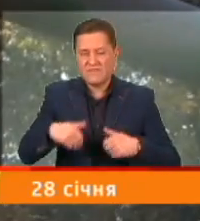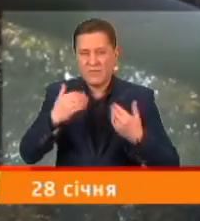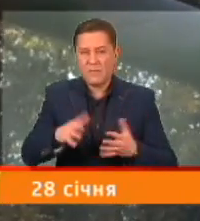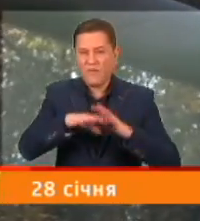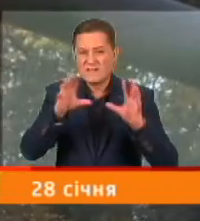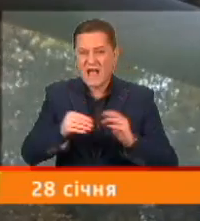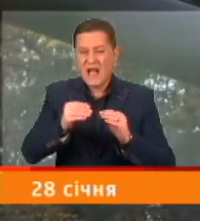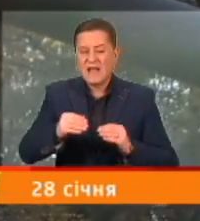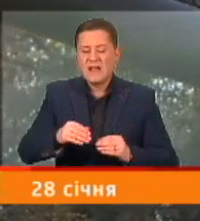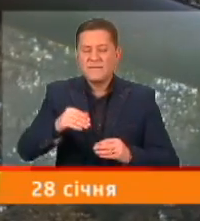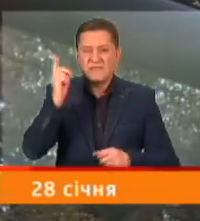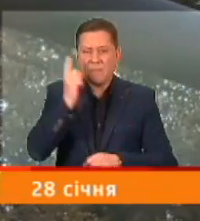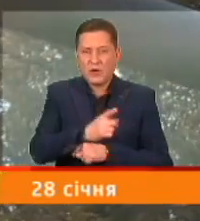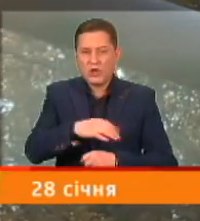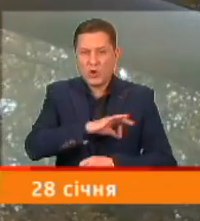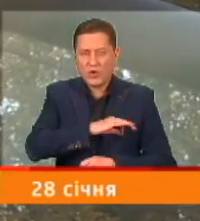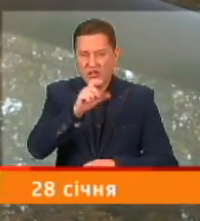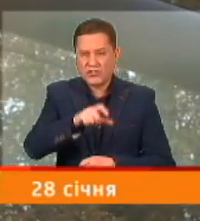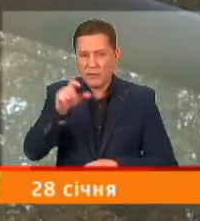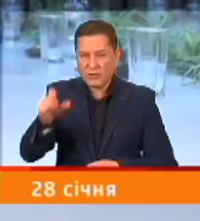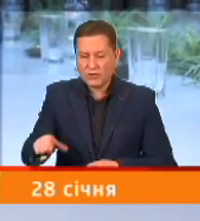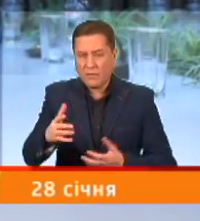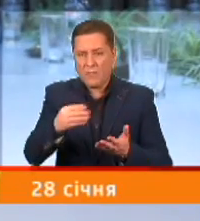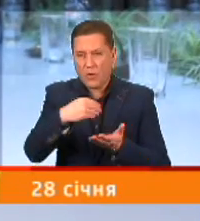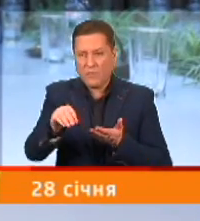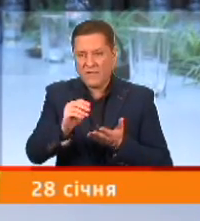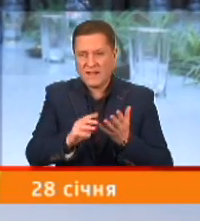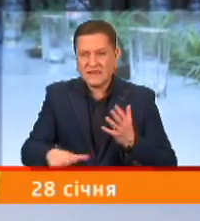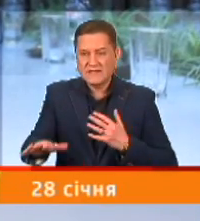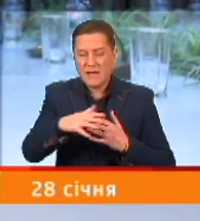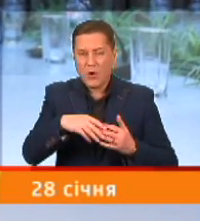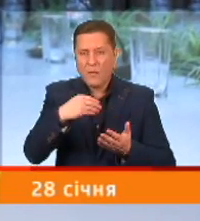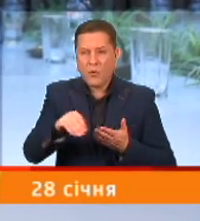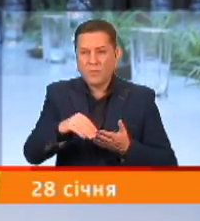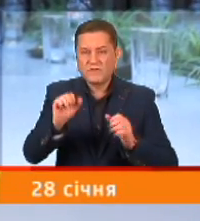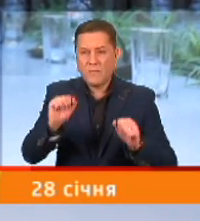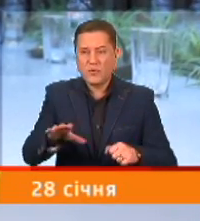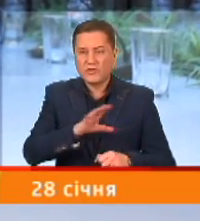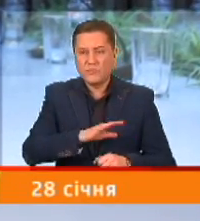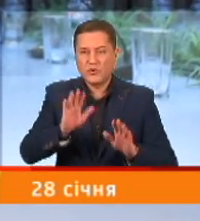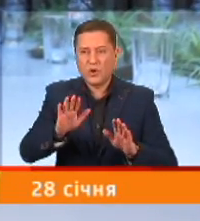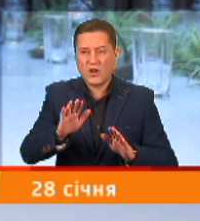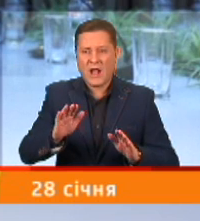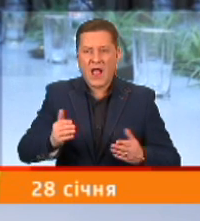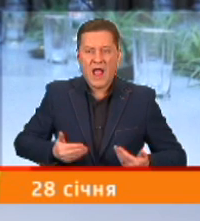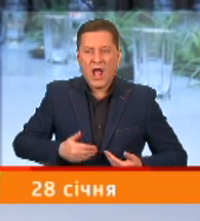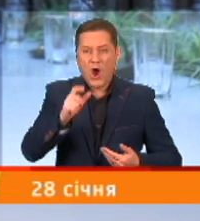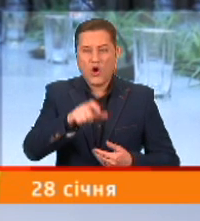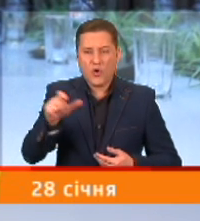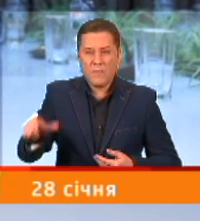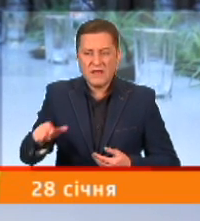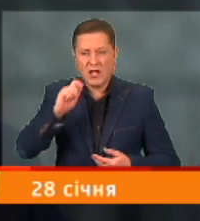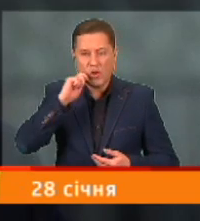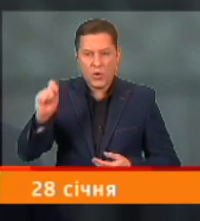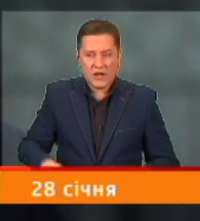узагалі заборонити юридичним особам купувати землю. Покупцем землі можуть бути тільки громадяни, фізичні особи і громадяни